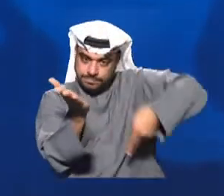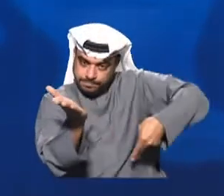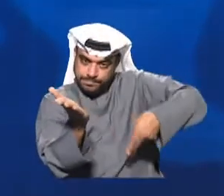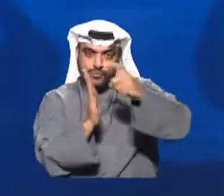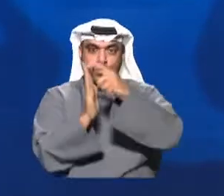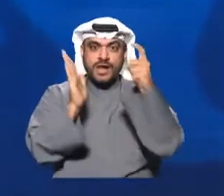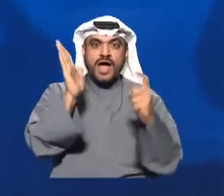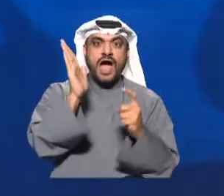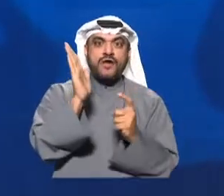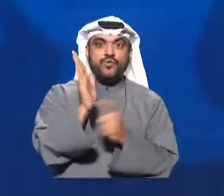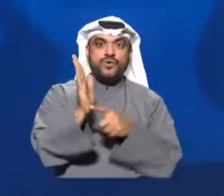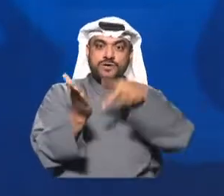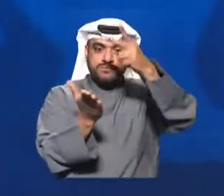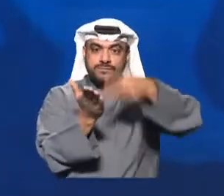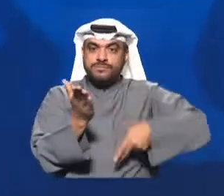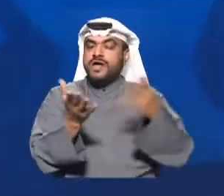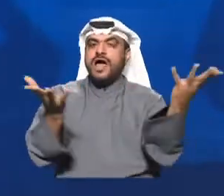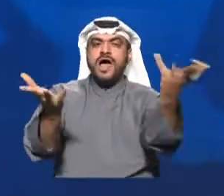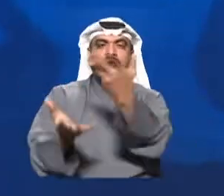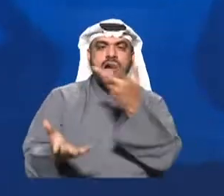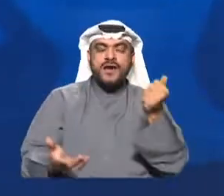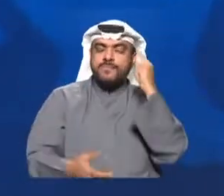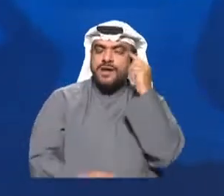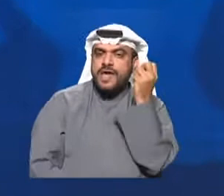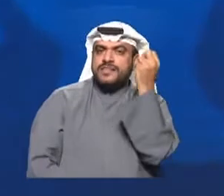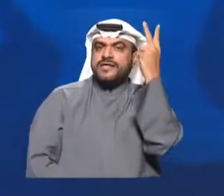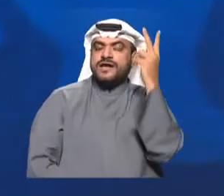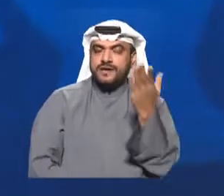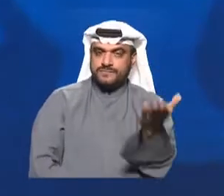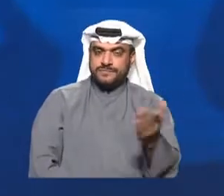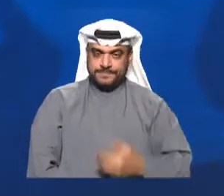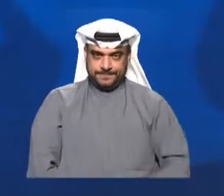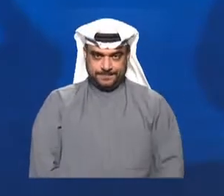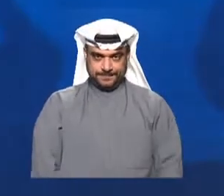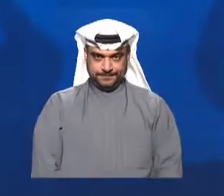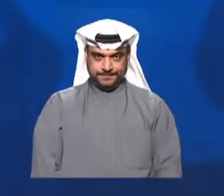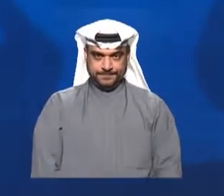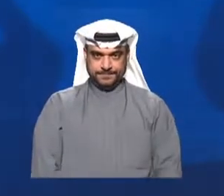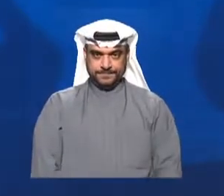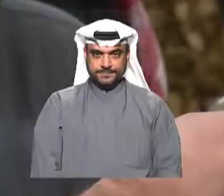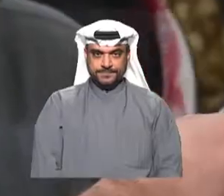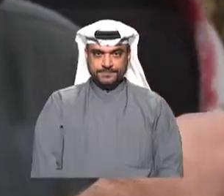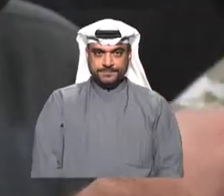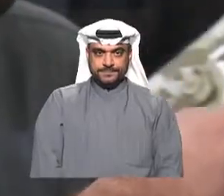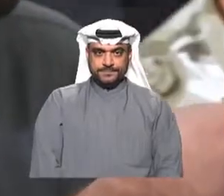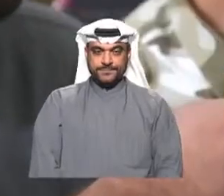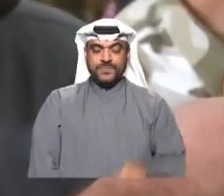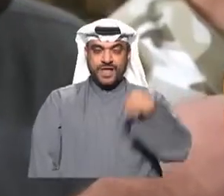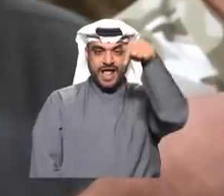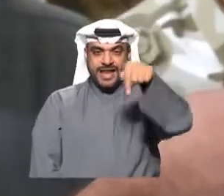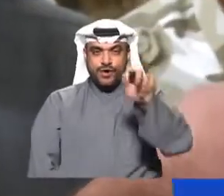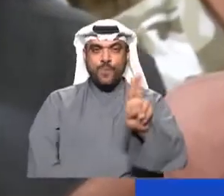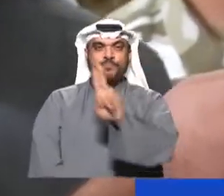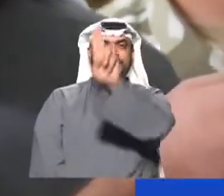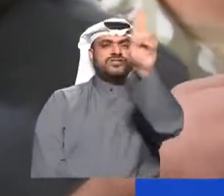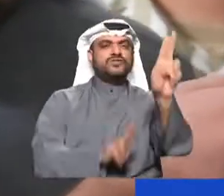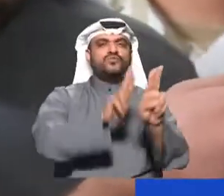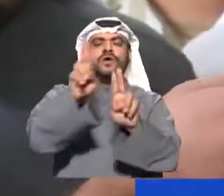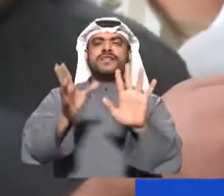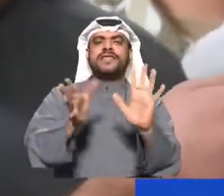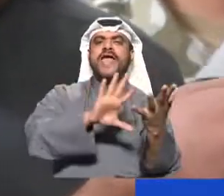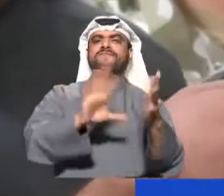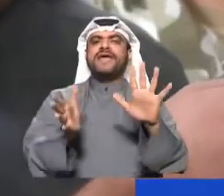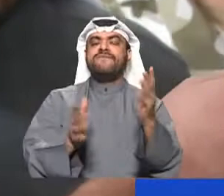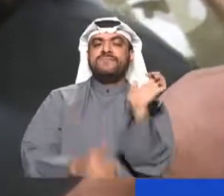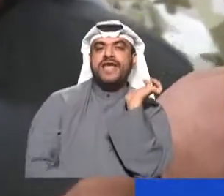التشريعية والقانونية بشأن عدد من الاقتراحات النيابية. تم مناقشة تقارير التأمينات